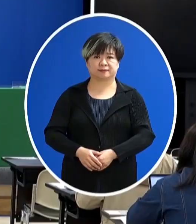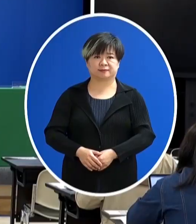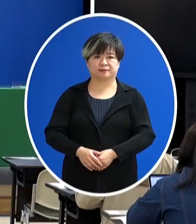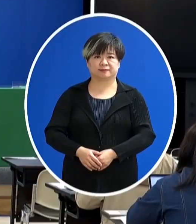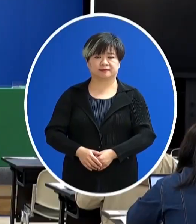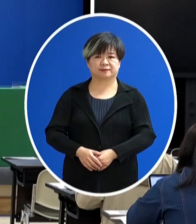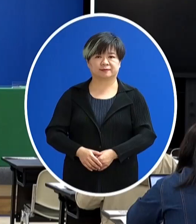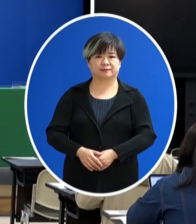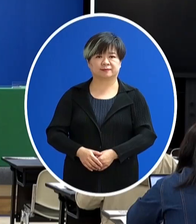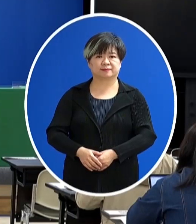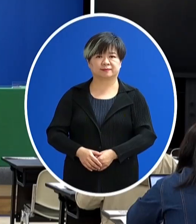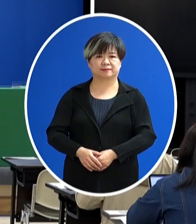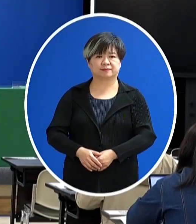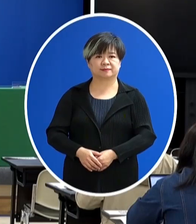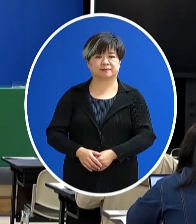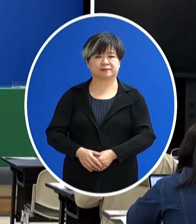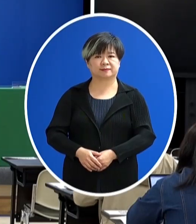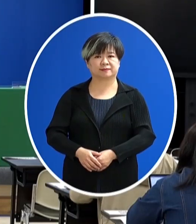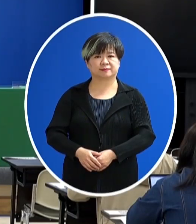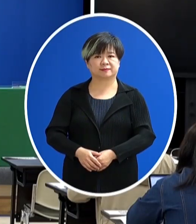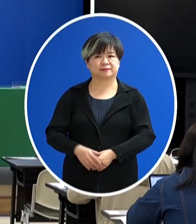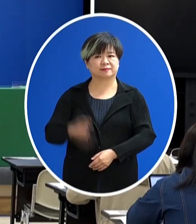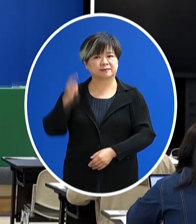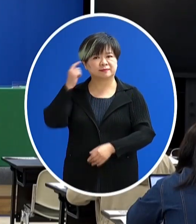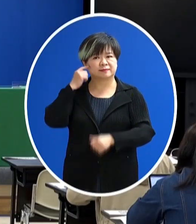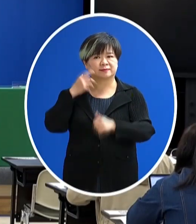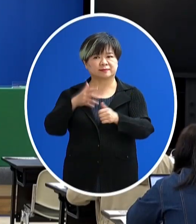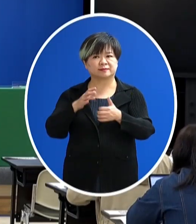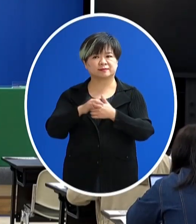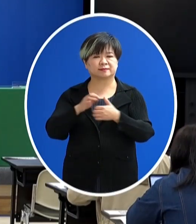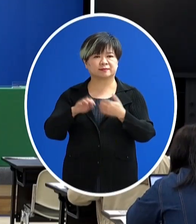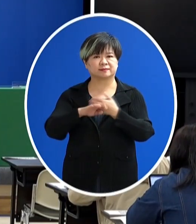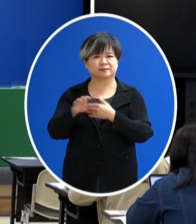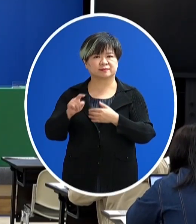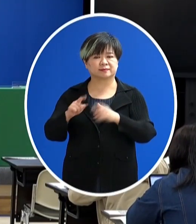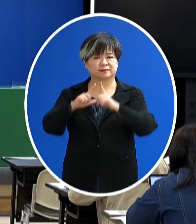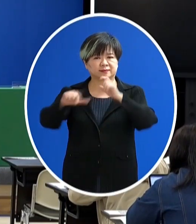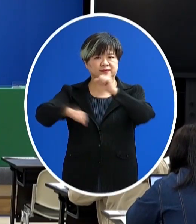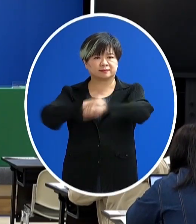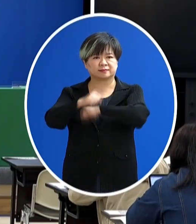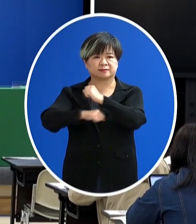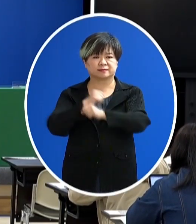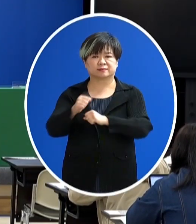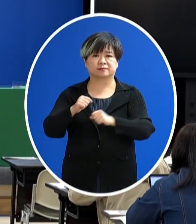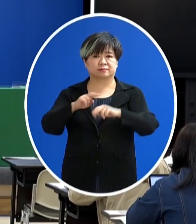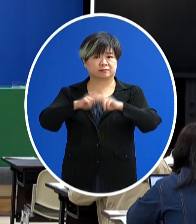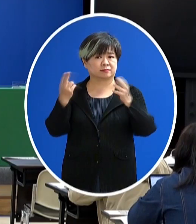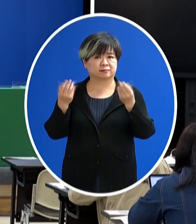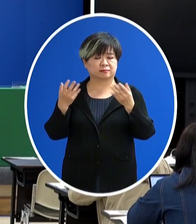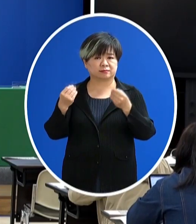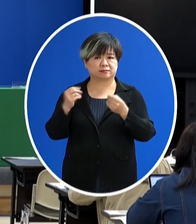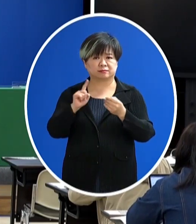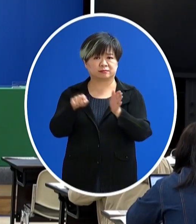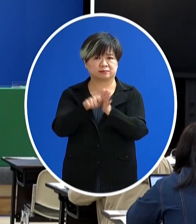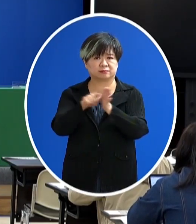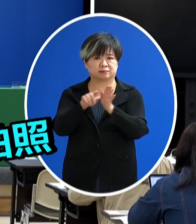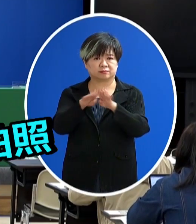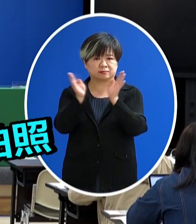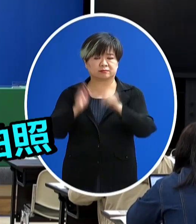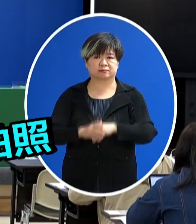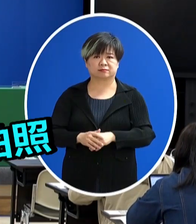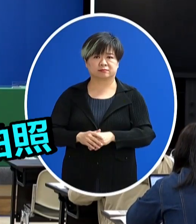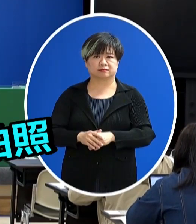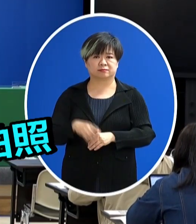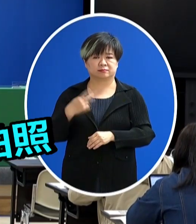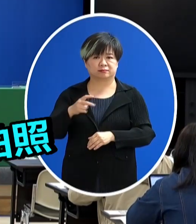就是想请教刚刚那个关于这个春酒检禁，然后其他全台大型活动目前都可以开放吗？然后再来是关于这个